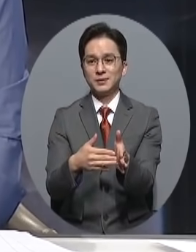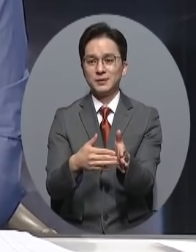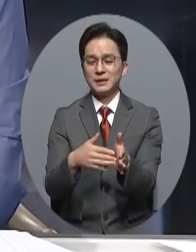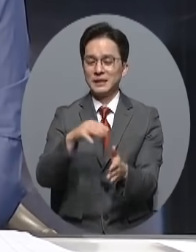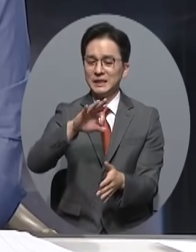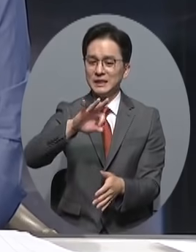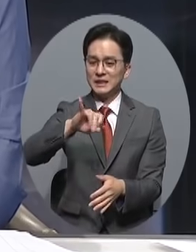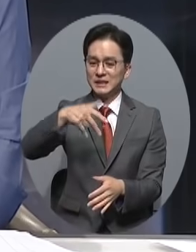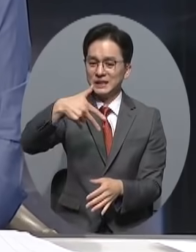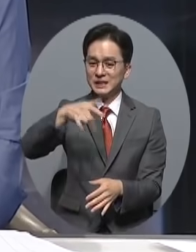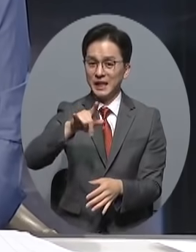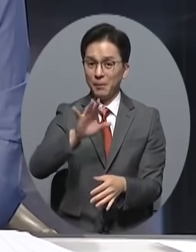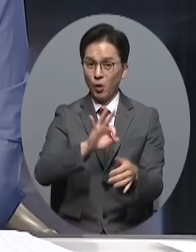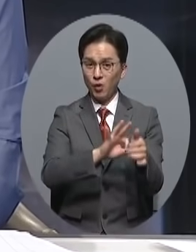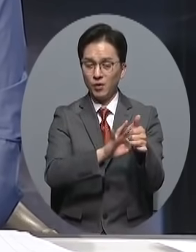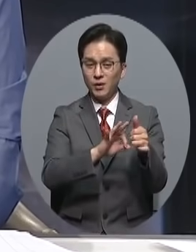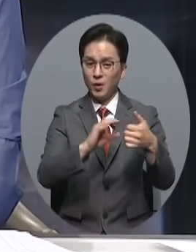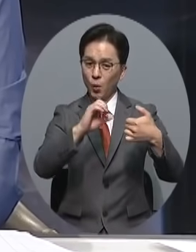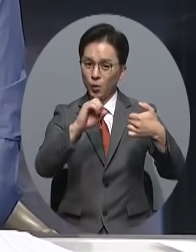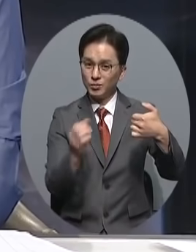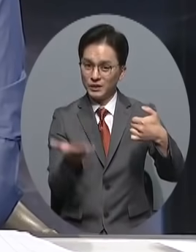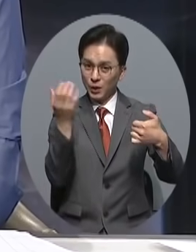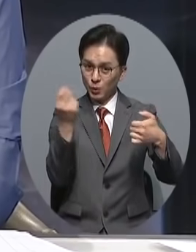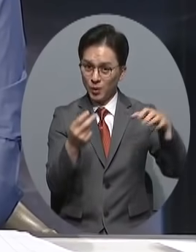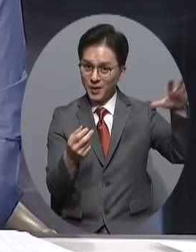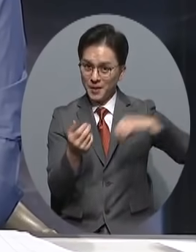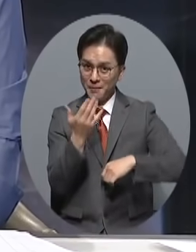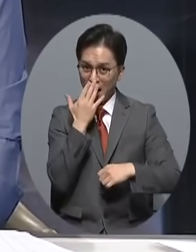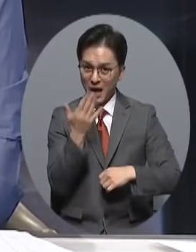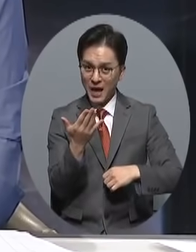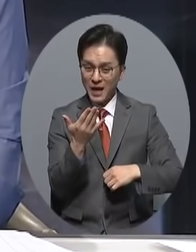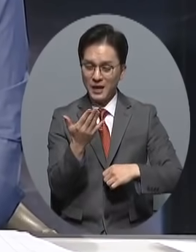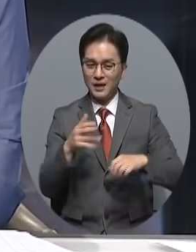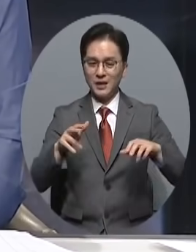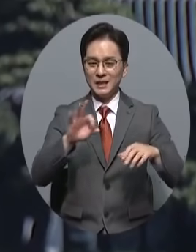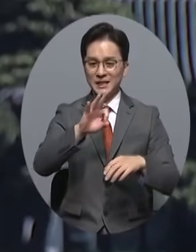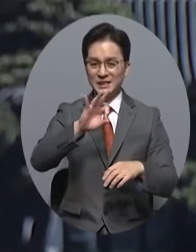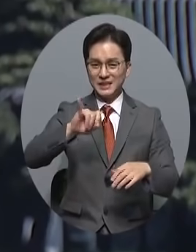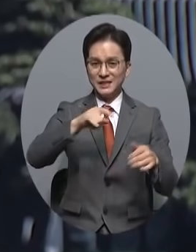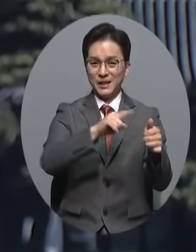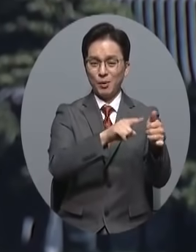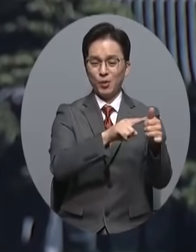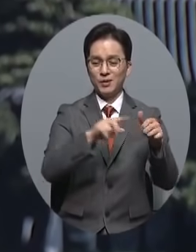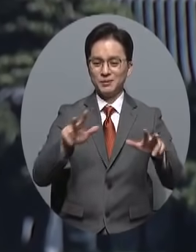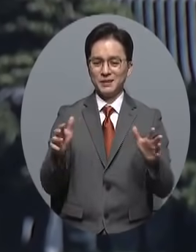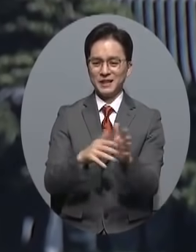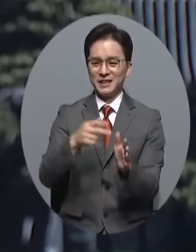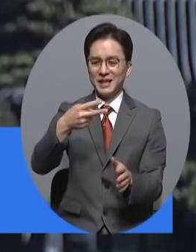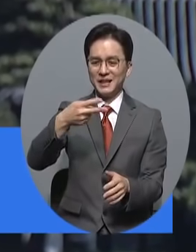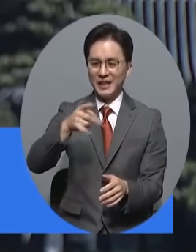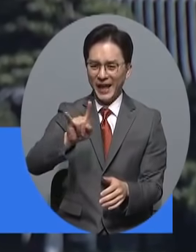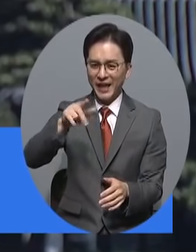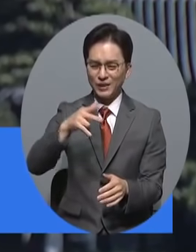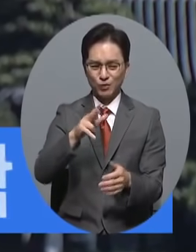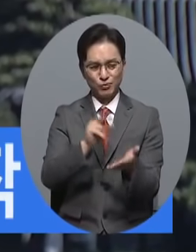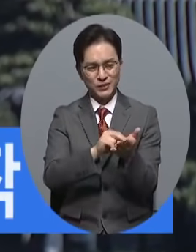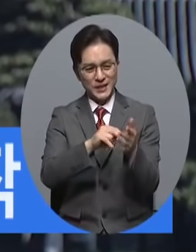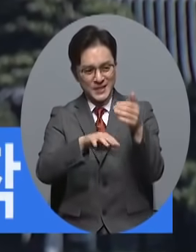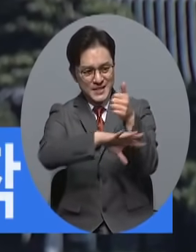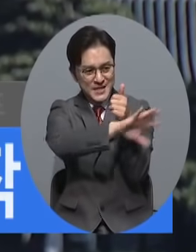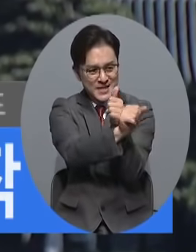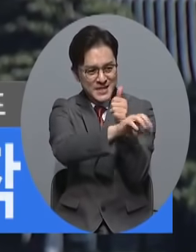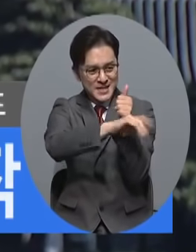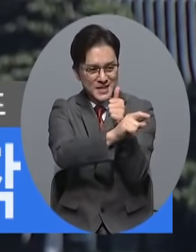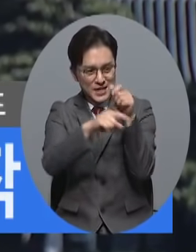큰 흔들림은 없어 보입니다. 어떻게 전망하시는지요? 이게 토론이라든지 이런 걸 통해서 지지도가 확 바뀌는